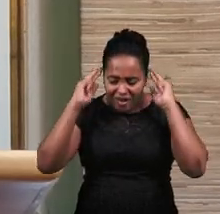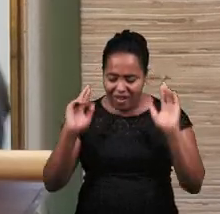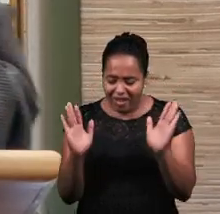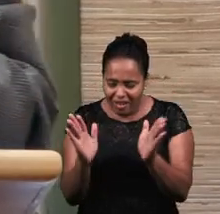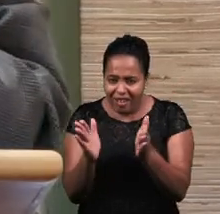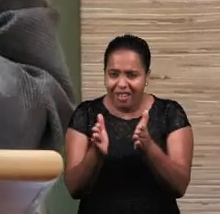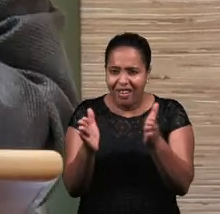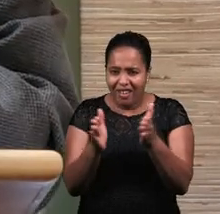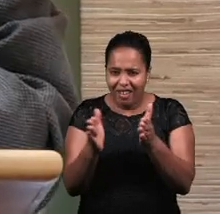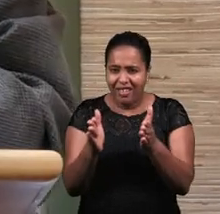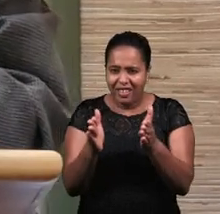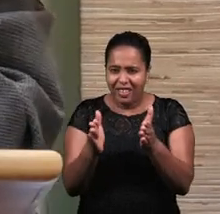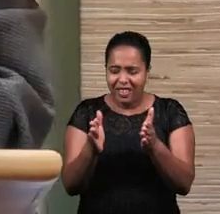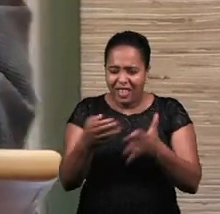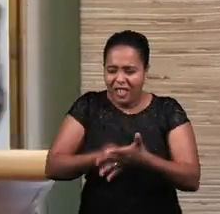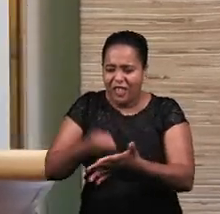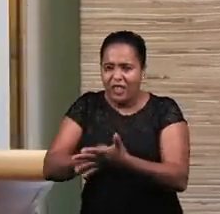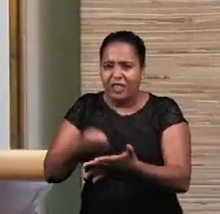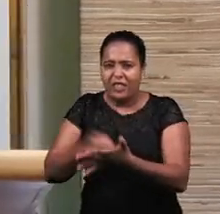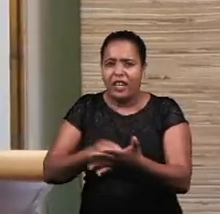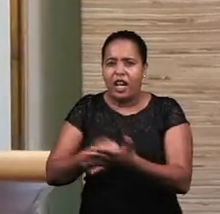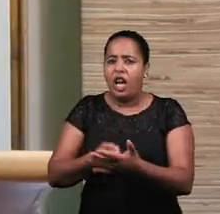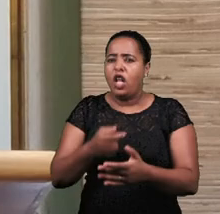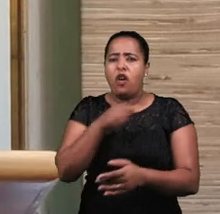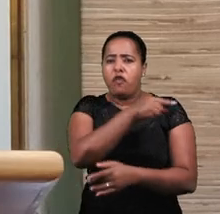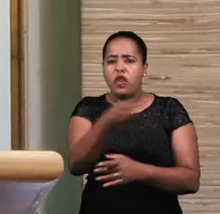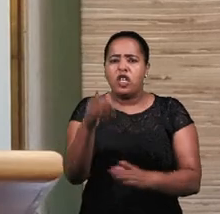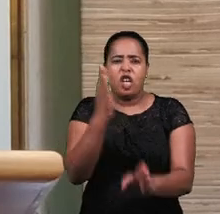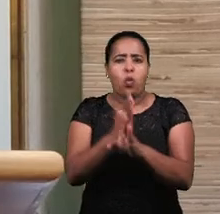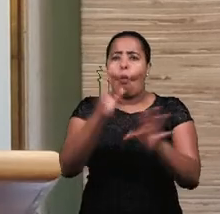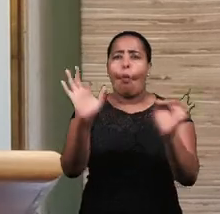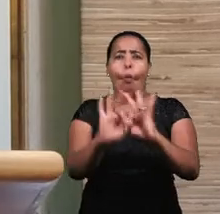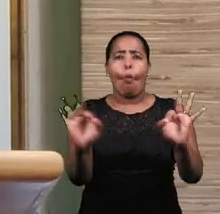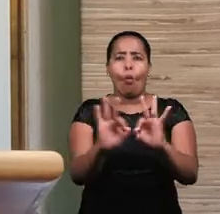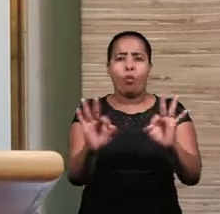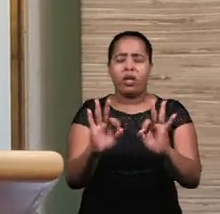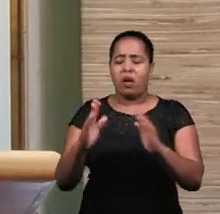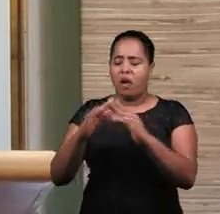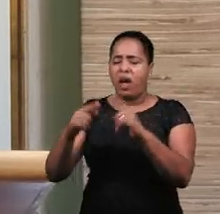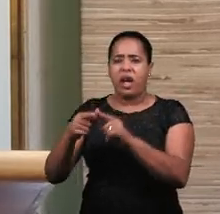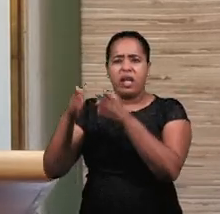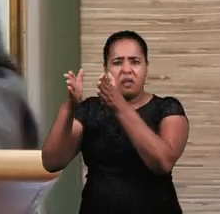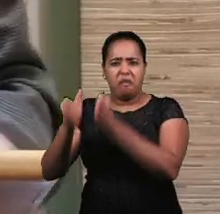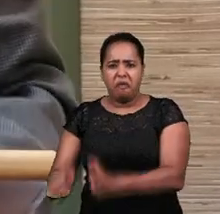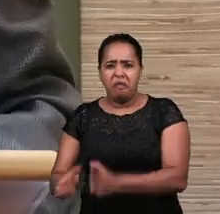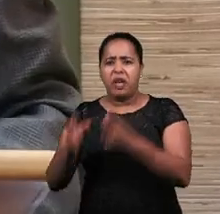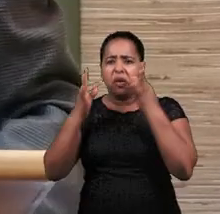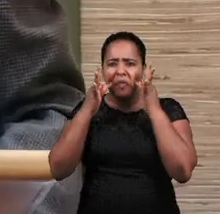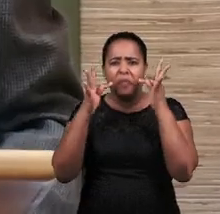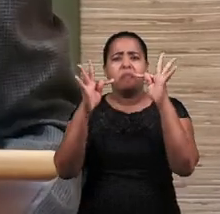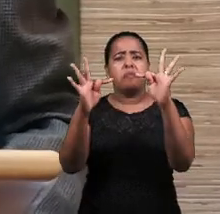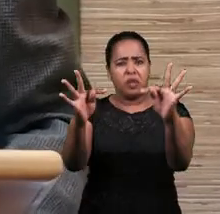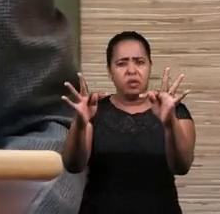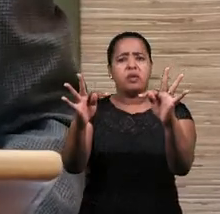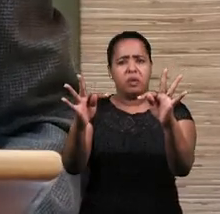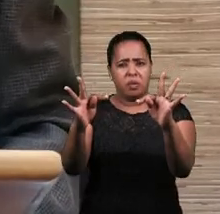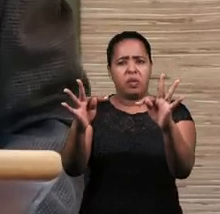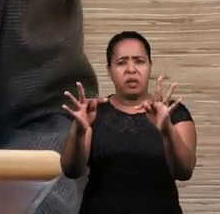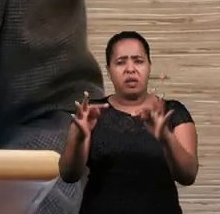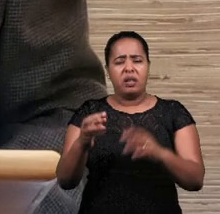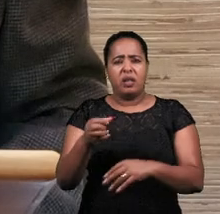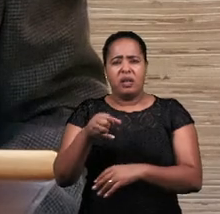l'Église. C'est celle qui va s'unir à son époux, qui est la fidèle témoin. C'est l'Église